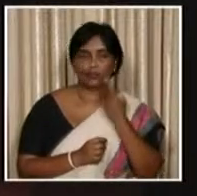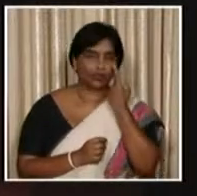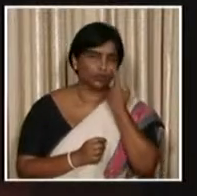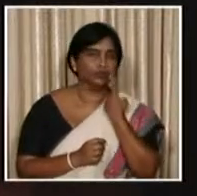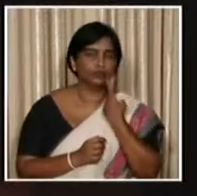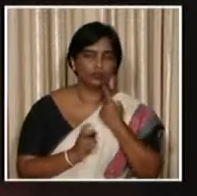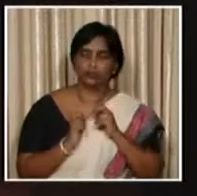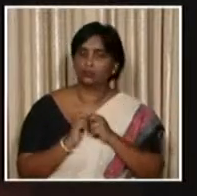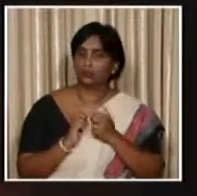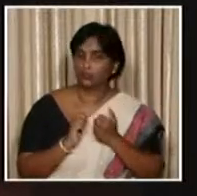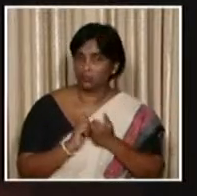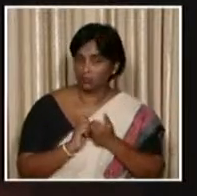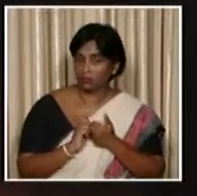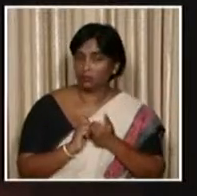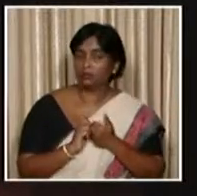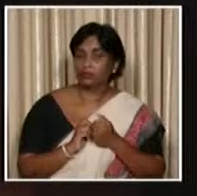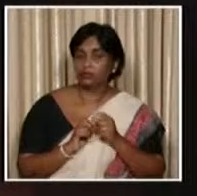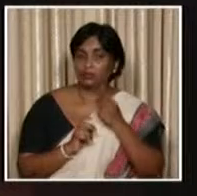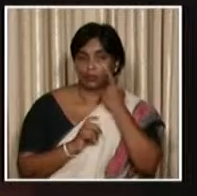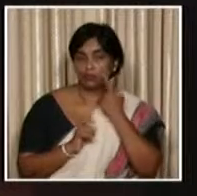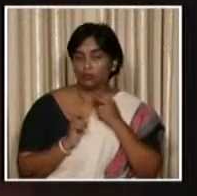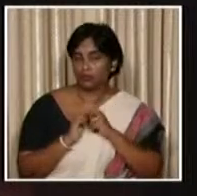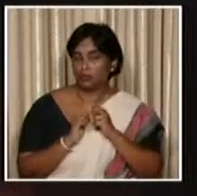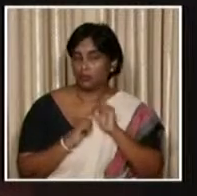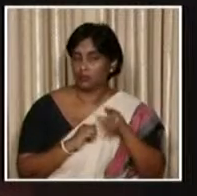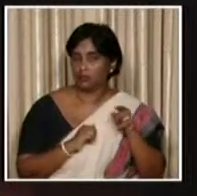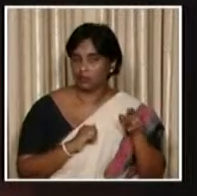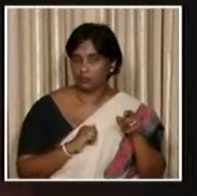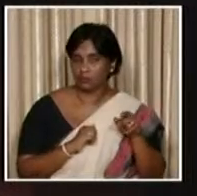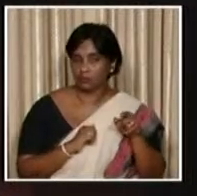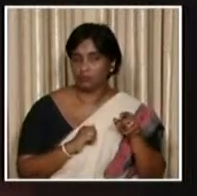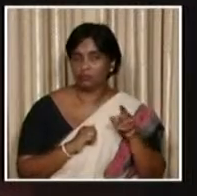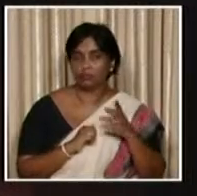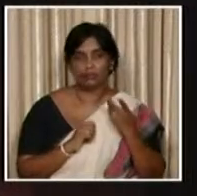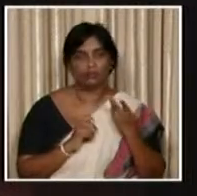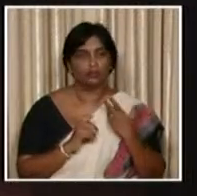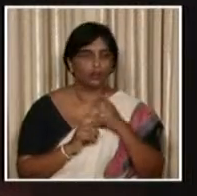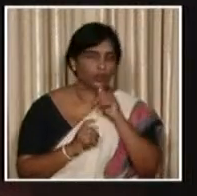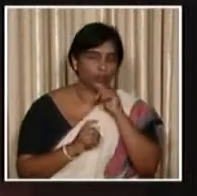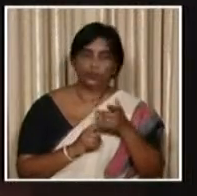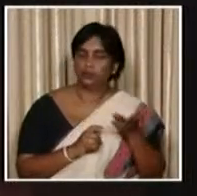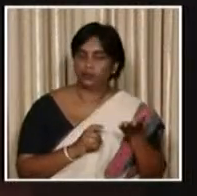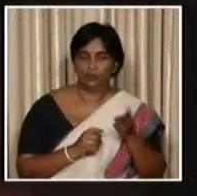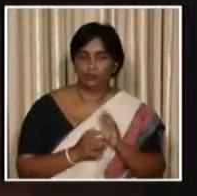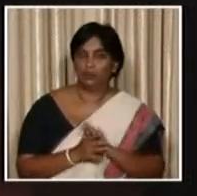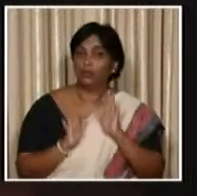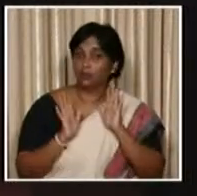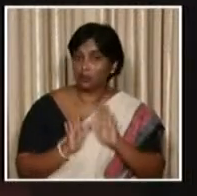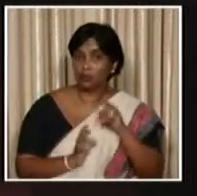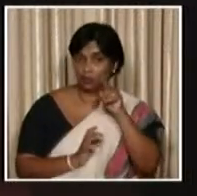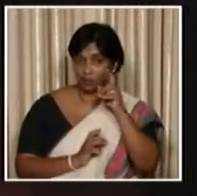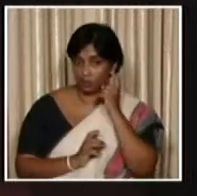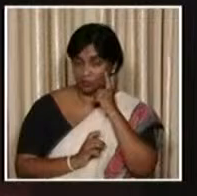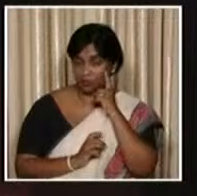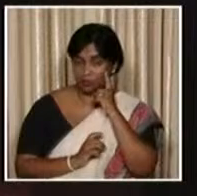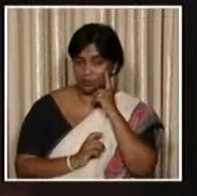ඛේදනීය කාරණාවක්. ඒක බොහොම ඛේදනීය තත්ත්වයක්. කනගාටුවට හේතුවක්. හැබැයි ඔබතුමා